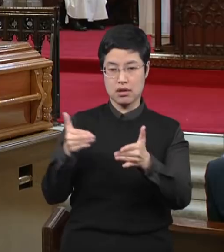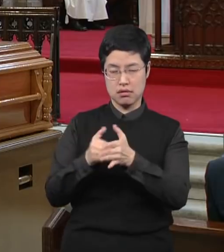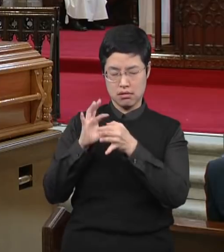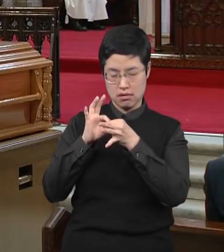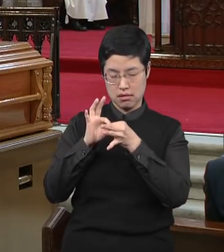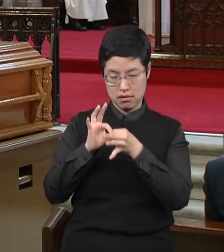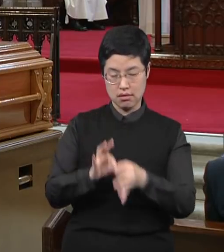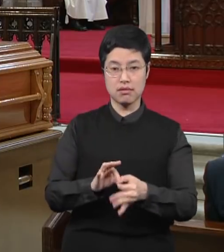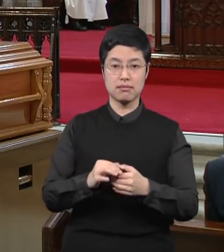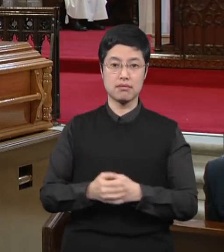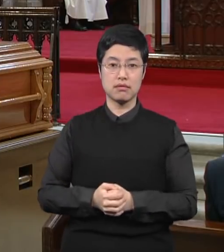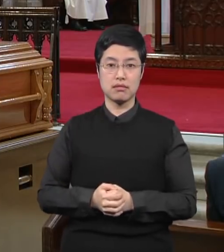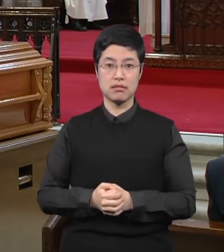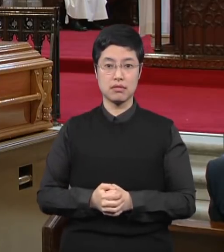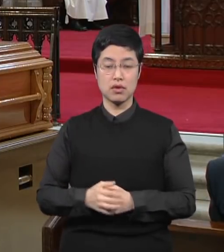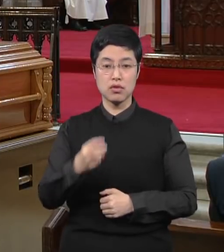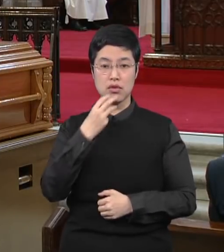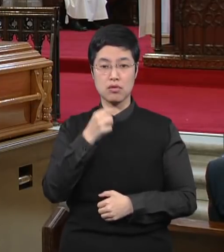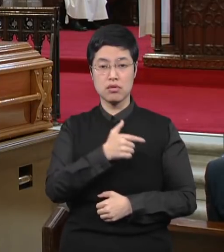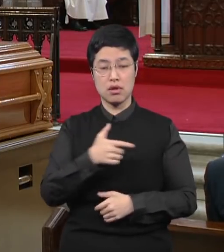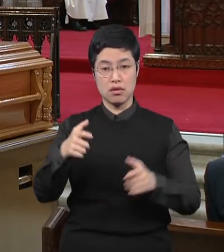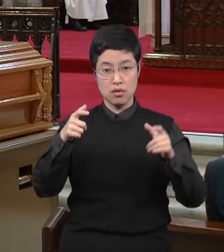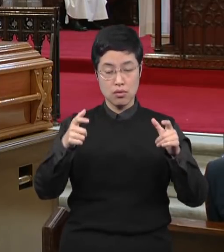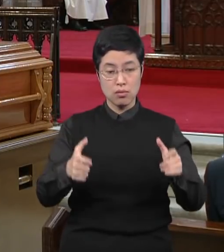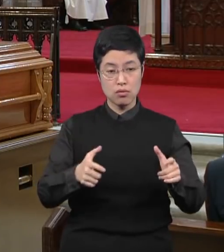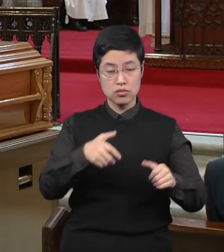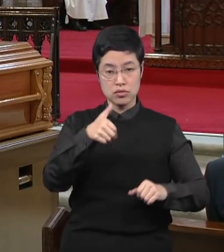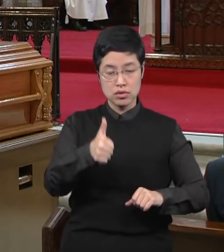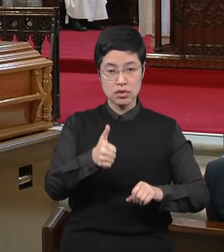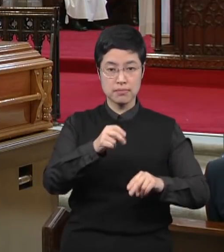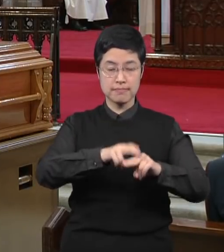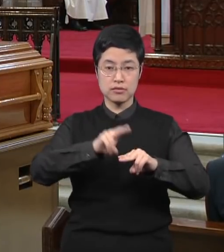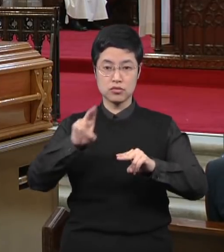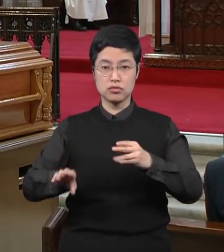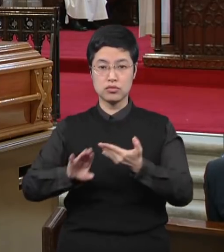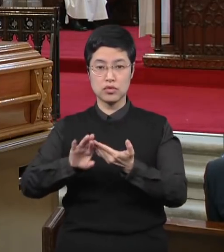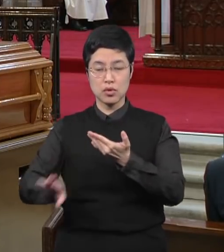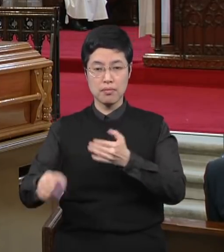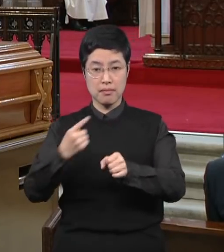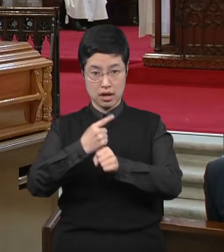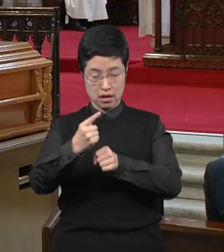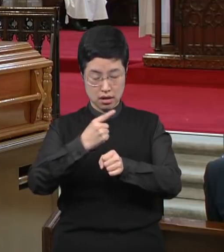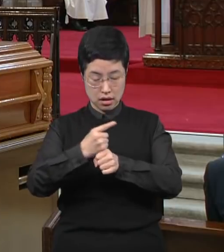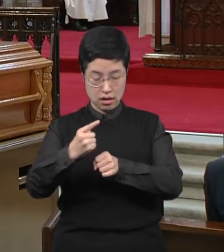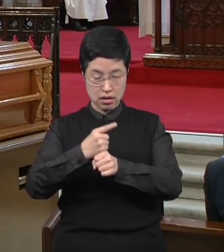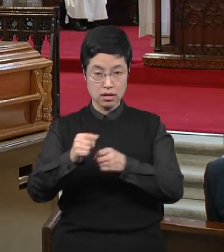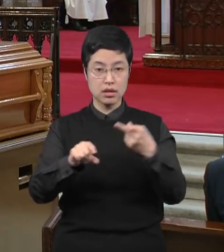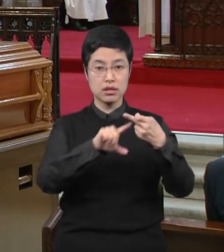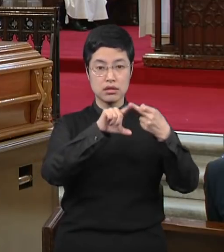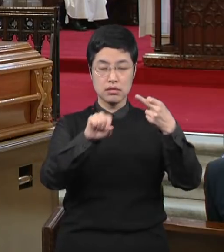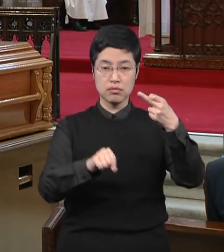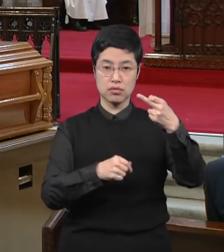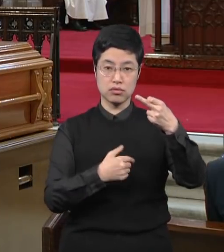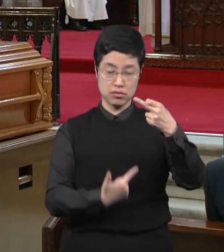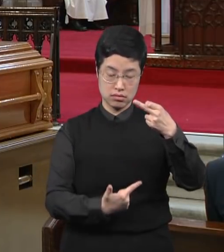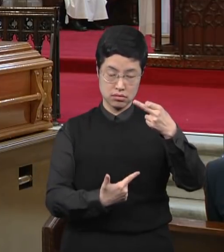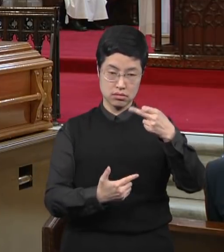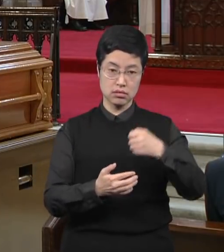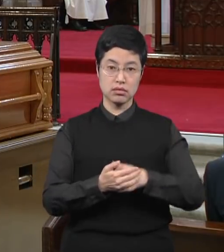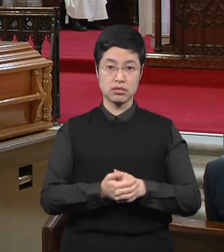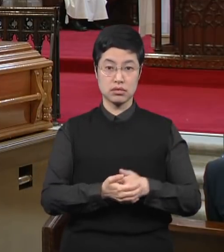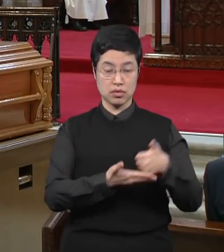계속되었습니다. 서울 대교구장직을 내려놓으신 후에도 매년 12월